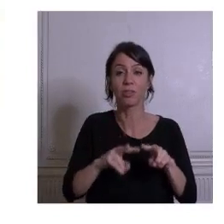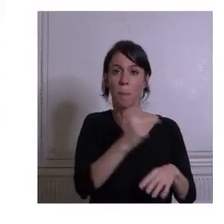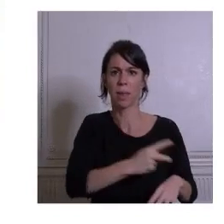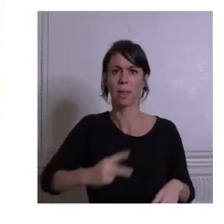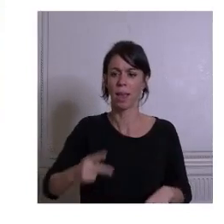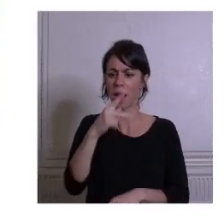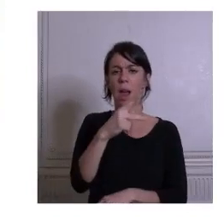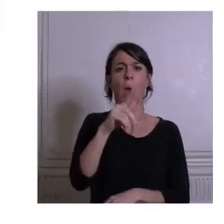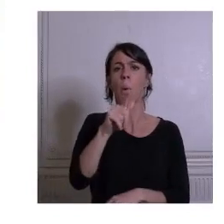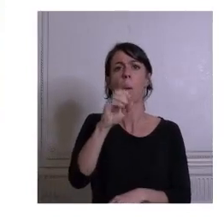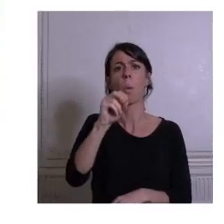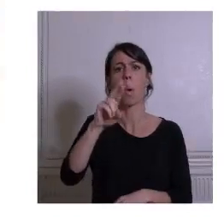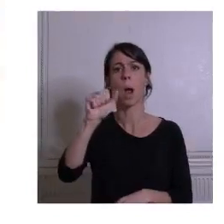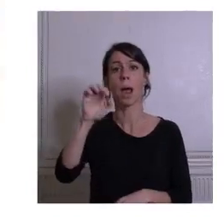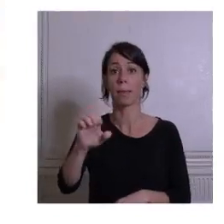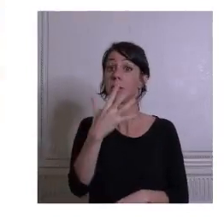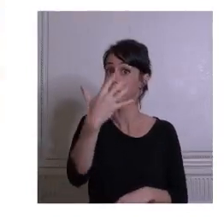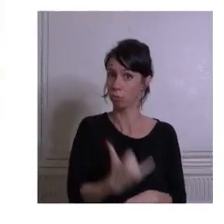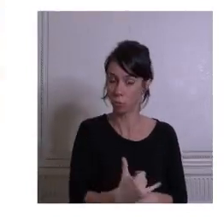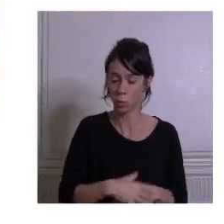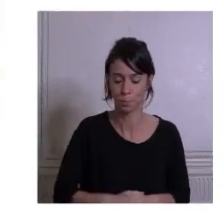Très bien. On va noter tout ça.